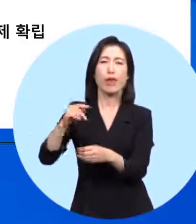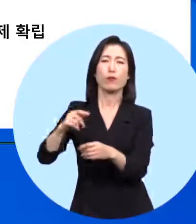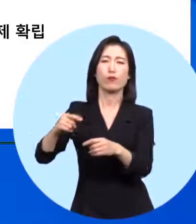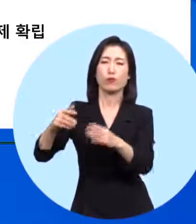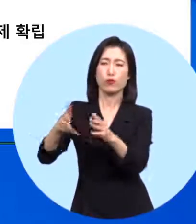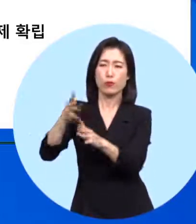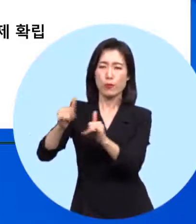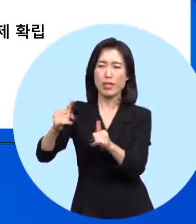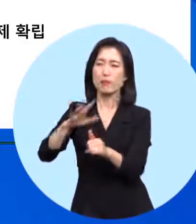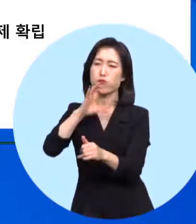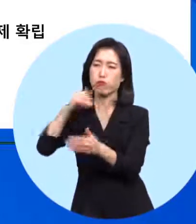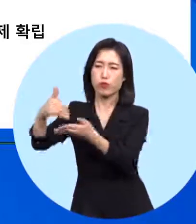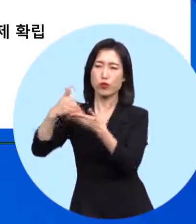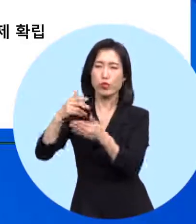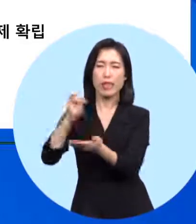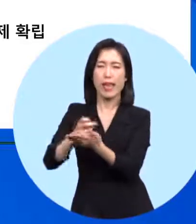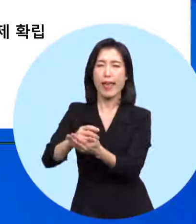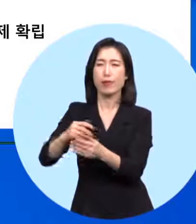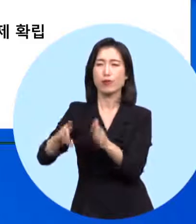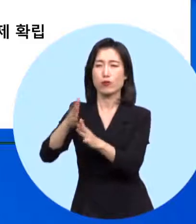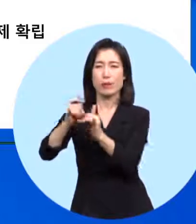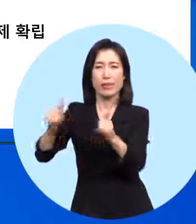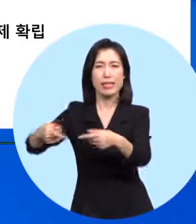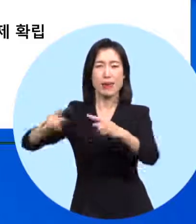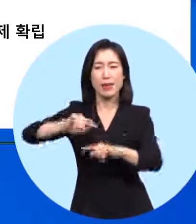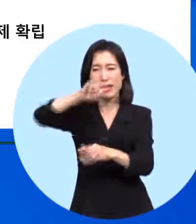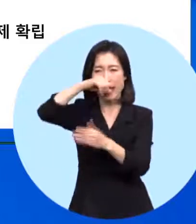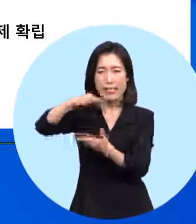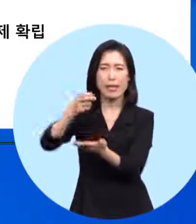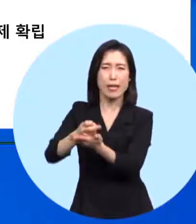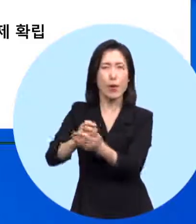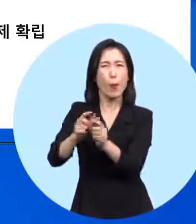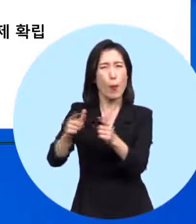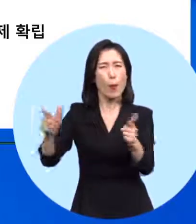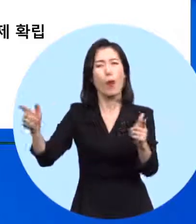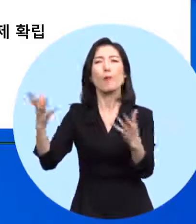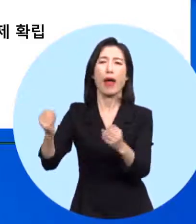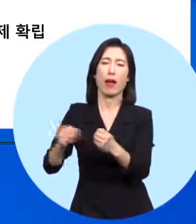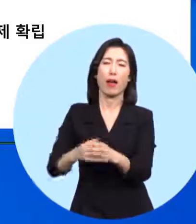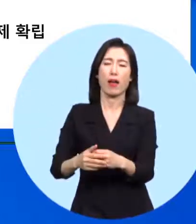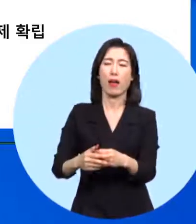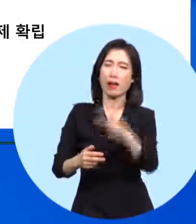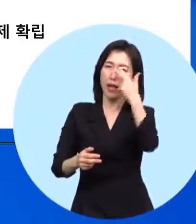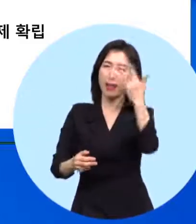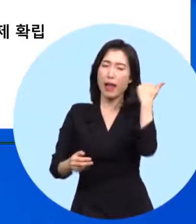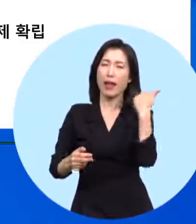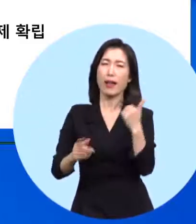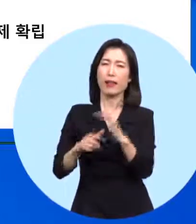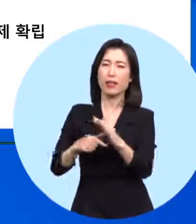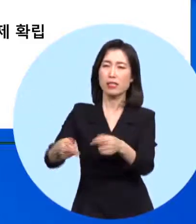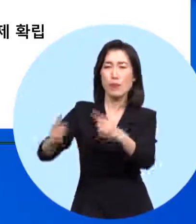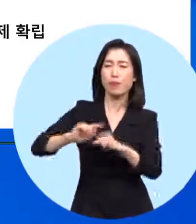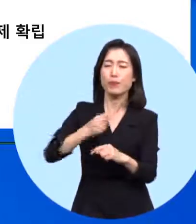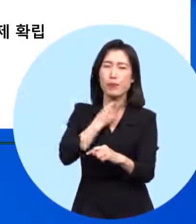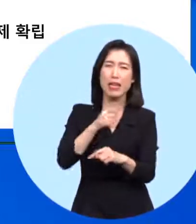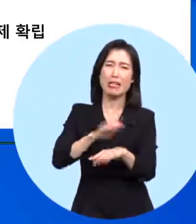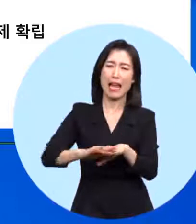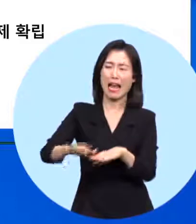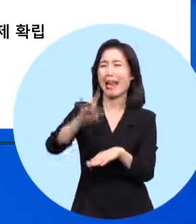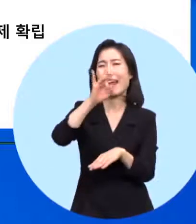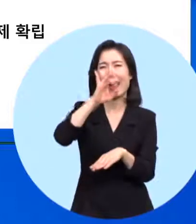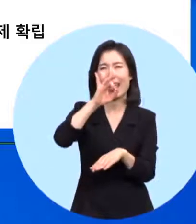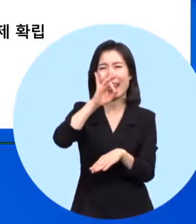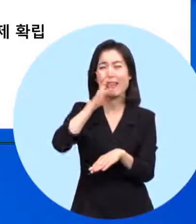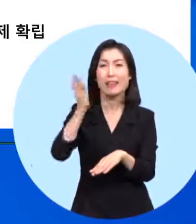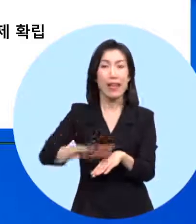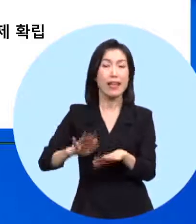주민참여 청구제도, 주민참여 예산제도 이런 등등 제도들이 많은데 종전에는 요건이 강해서 그 참여 제도가 제대로 작동되지